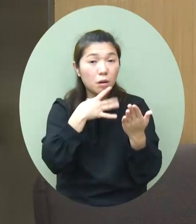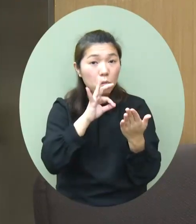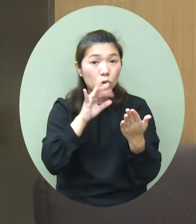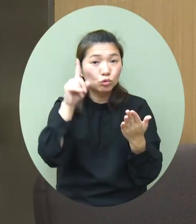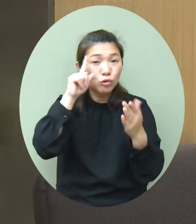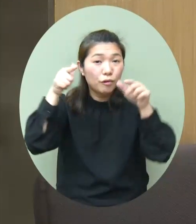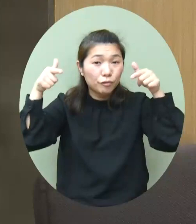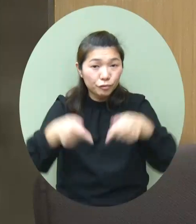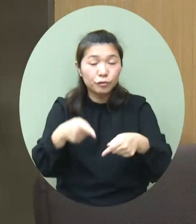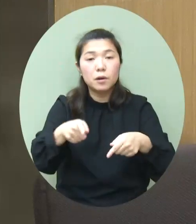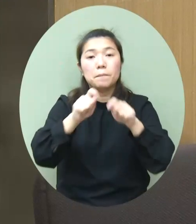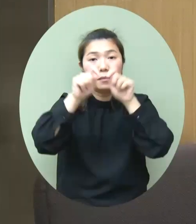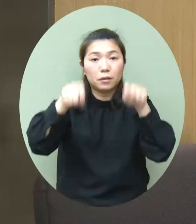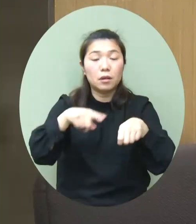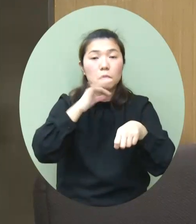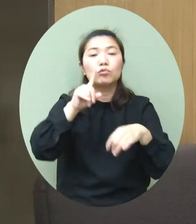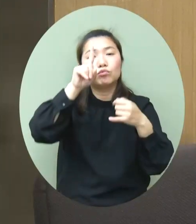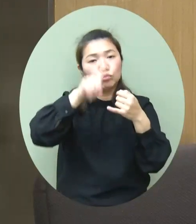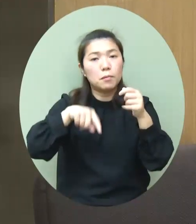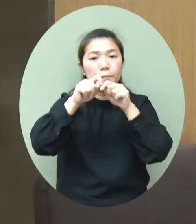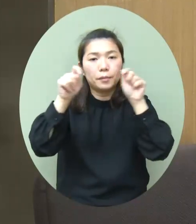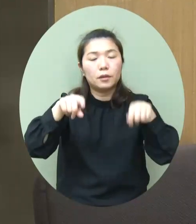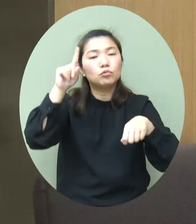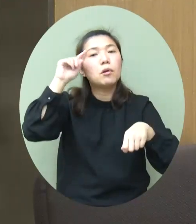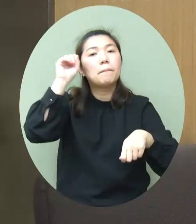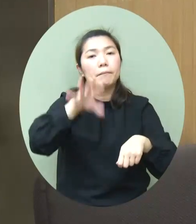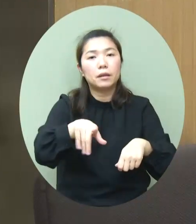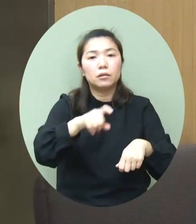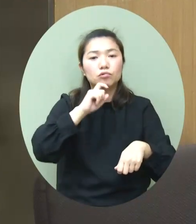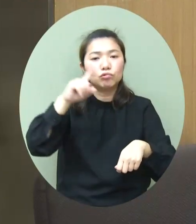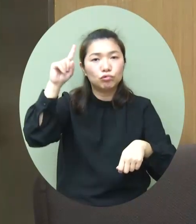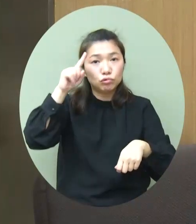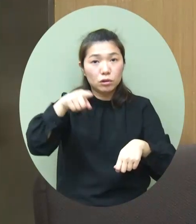最后一个问题，请问你可以澄清一下吗？